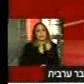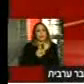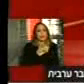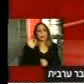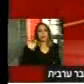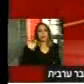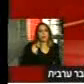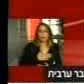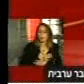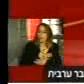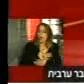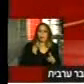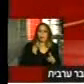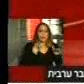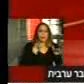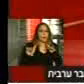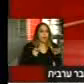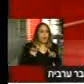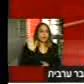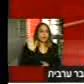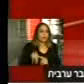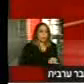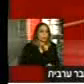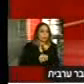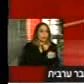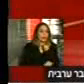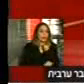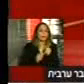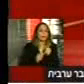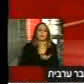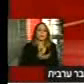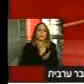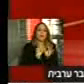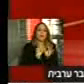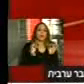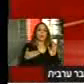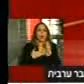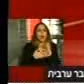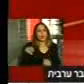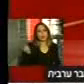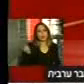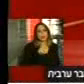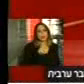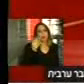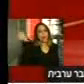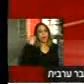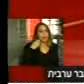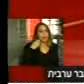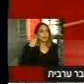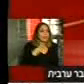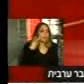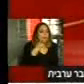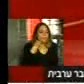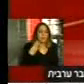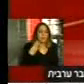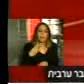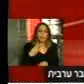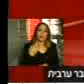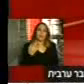בממלכה, בסטודנטים הסעודים, והוא החליט להתחיל לחקור את הנושא הזה. הוא למד את הניב הסעודי מעבר לערבית,